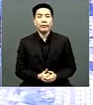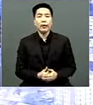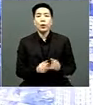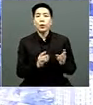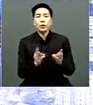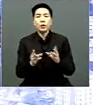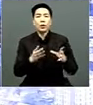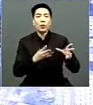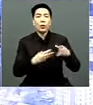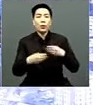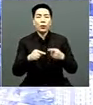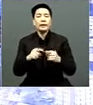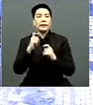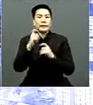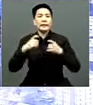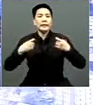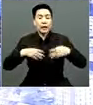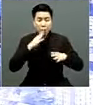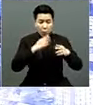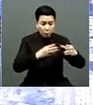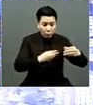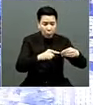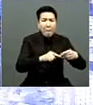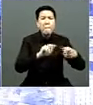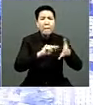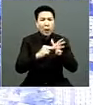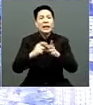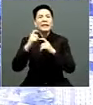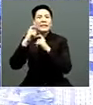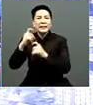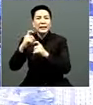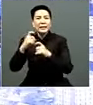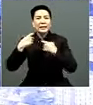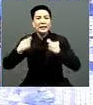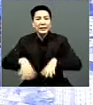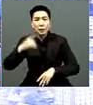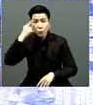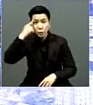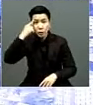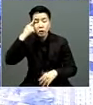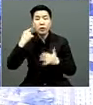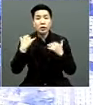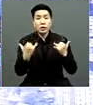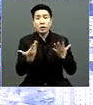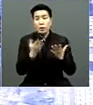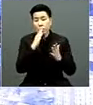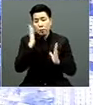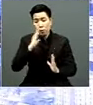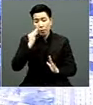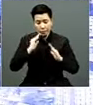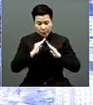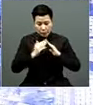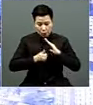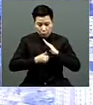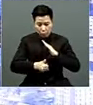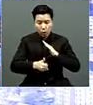ปรนมาพร้อมกับความเสี่ยงที่ผมบอกตั้งแต่ตอนต้นที่มีตรงนี้ขึ้นมาเพราะฉะนั้นทุกคนที่ออกจากบ้าน